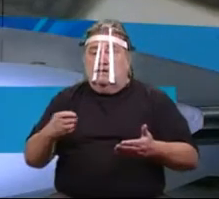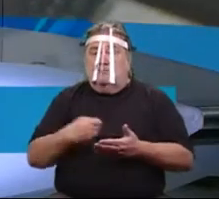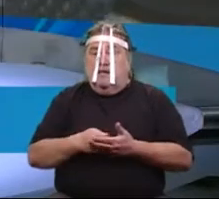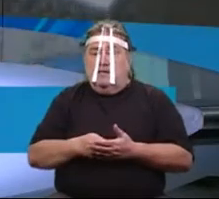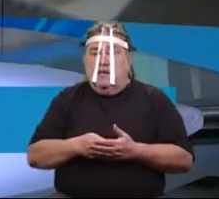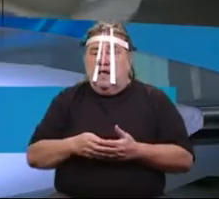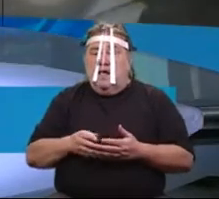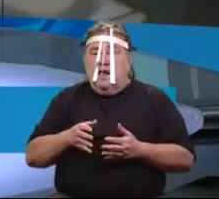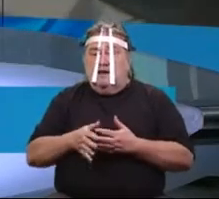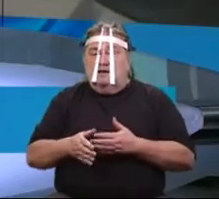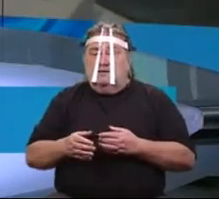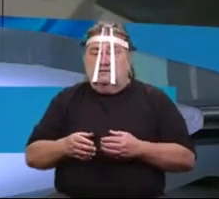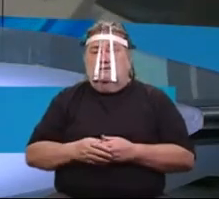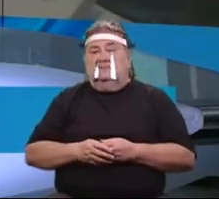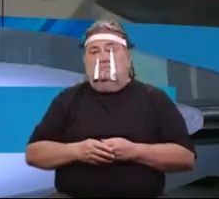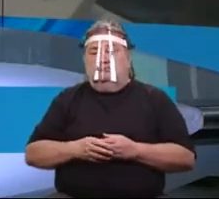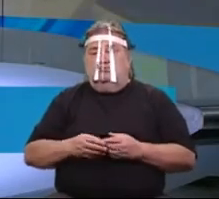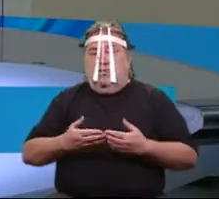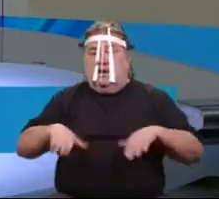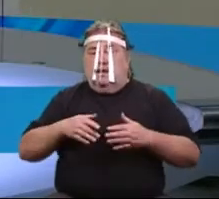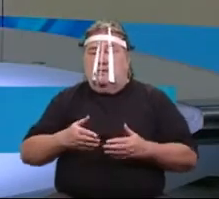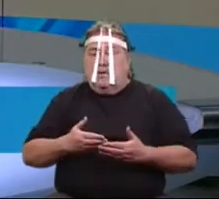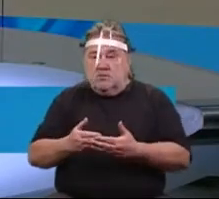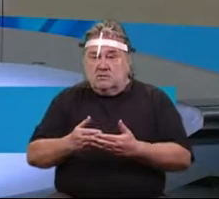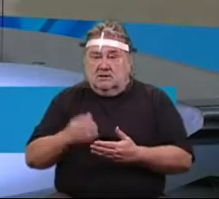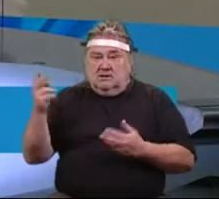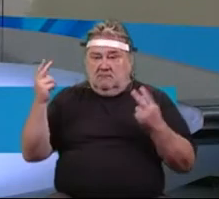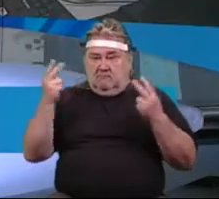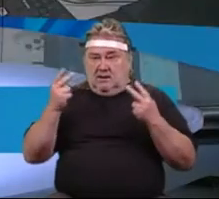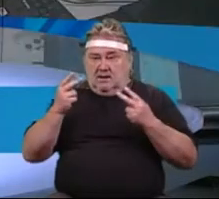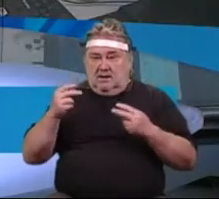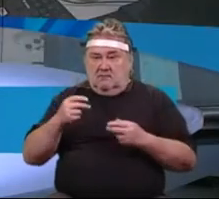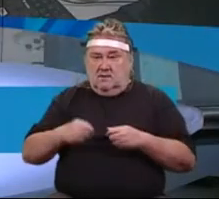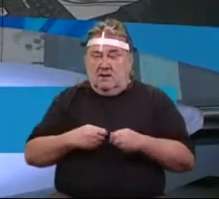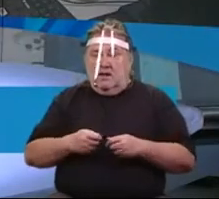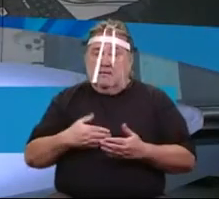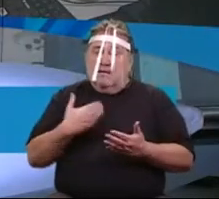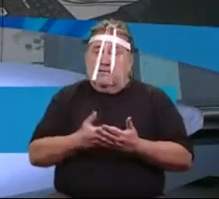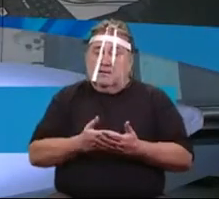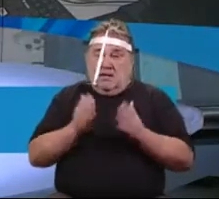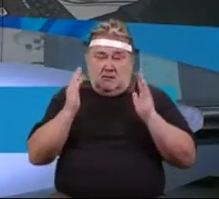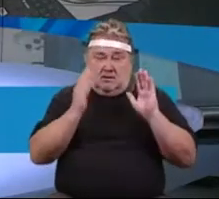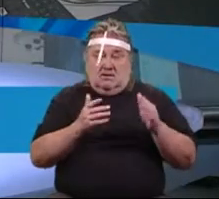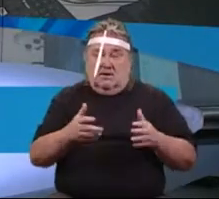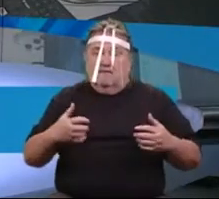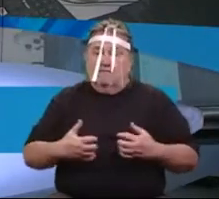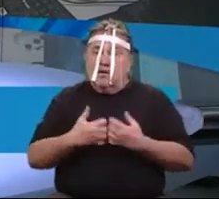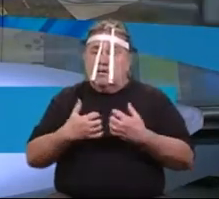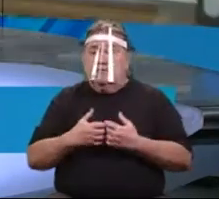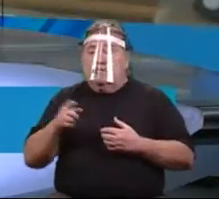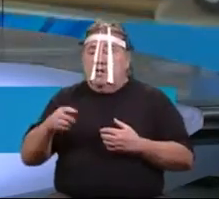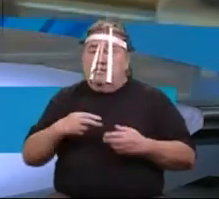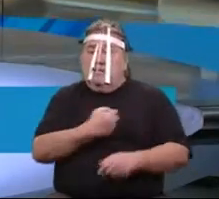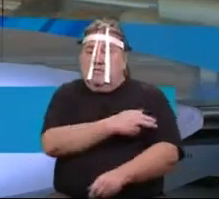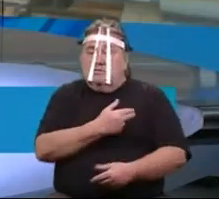Bezplatné analýzy materiálu ochranných pomůcek teď poskytuje Brněnský ústav přístrojové techniky Akademie věd. Nabídka míří k výrobcům či